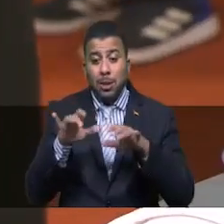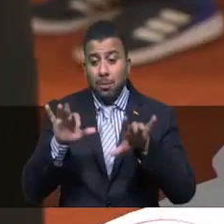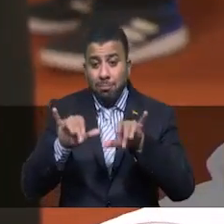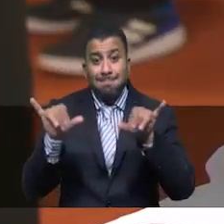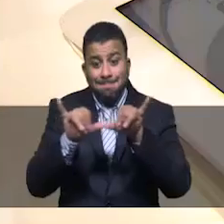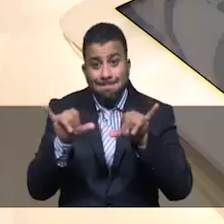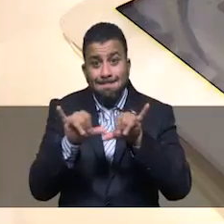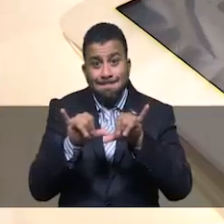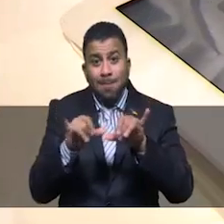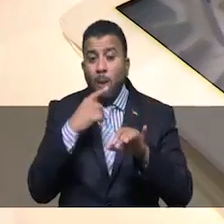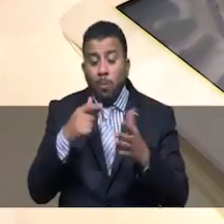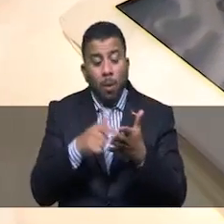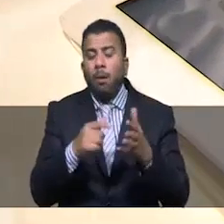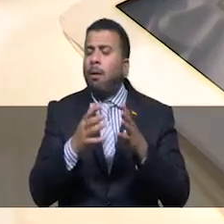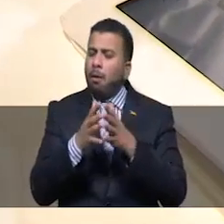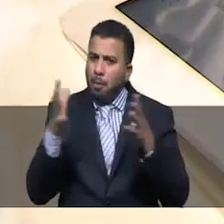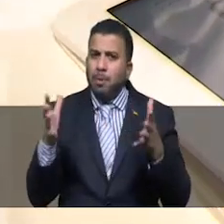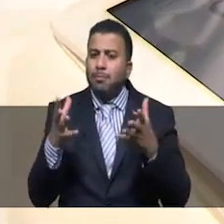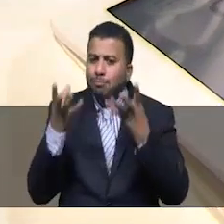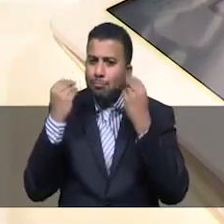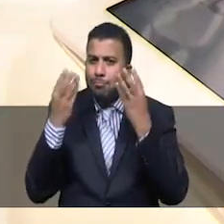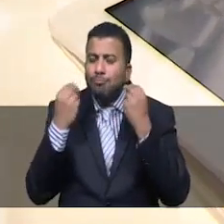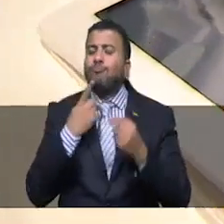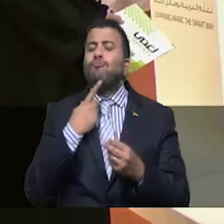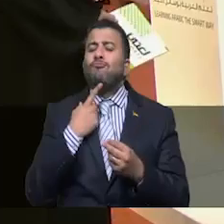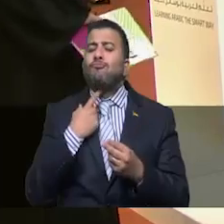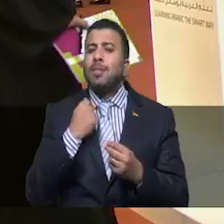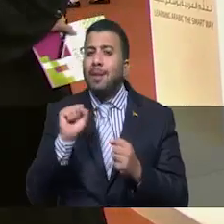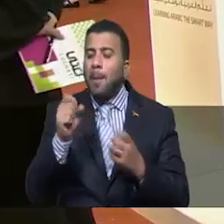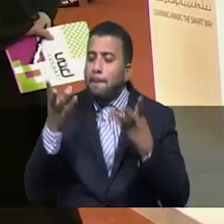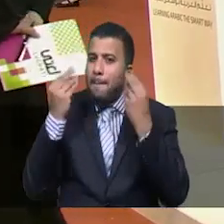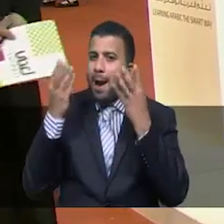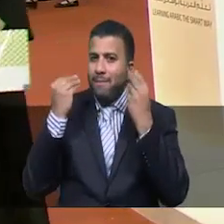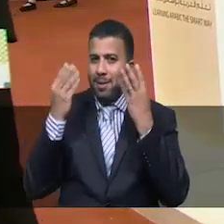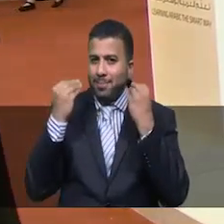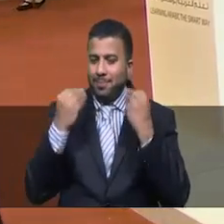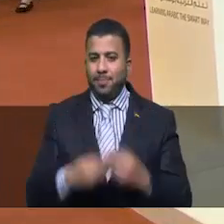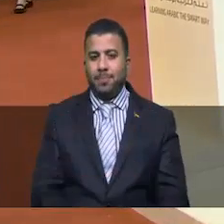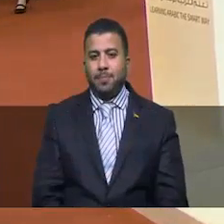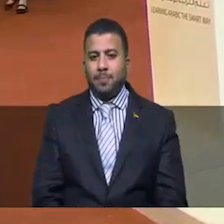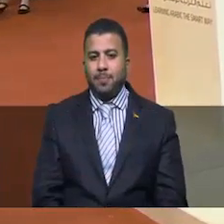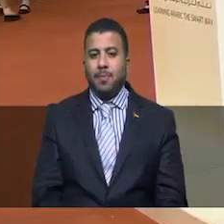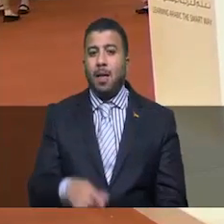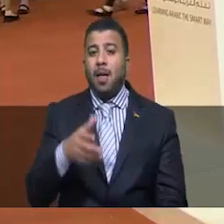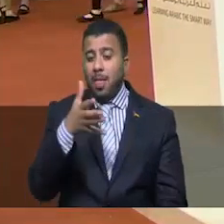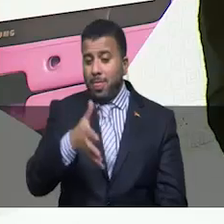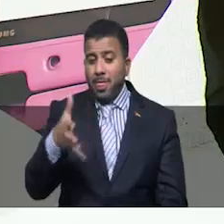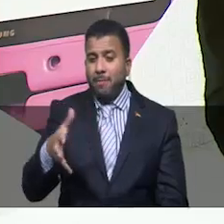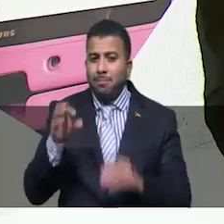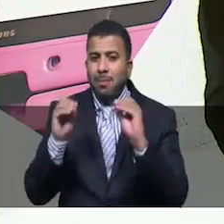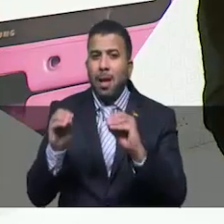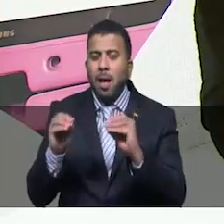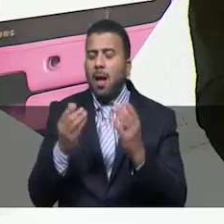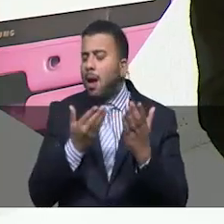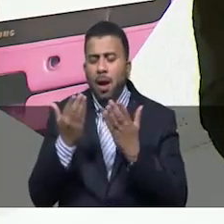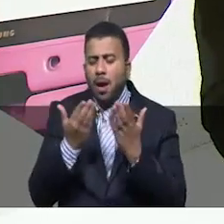التكنولوجيا جليساً وفياً لطالبي العلم والمعرفة. تعويد الطفل على القراءة